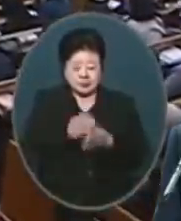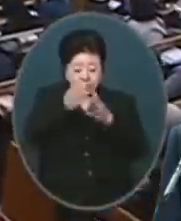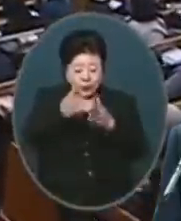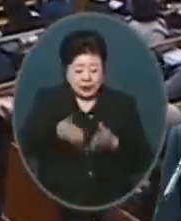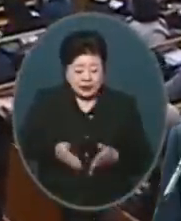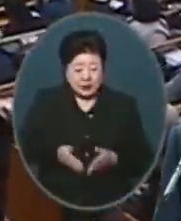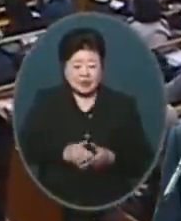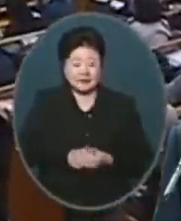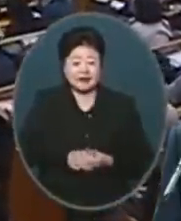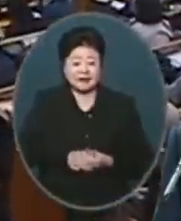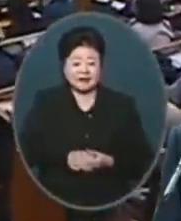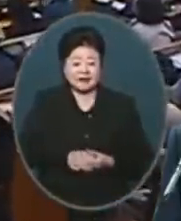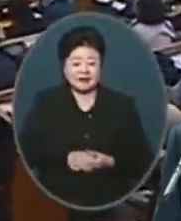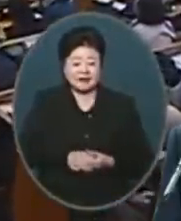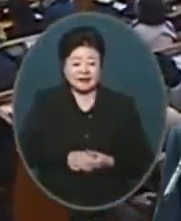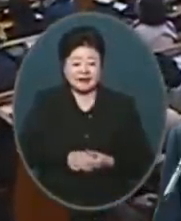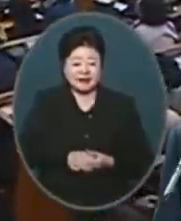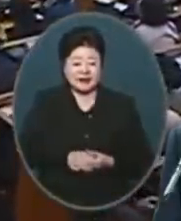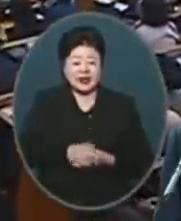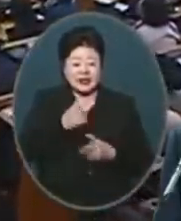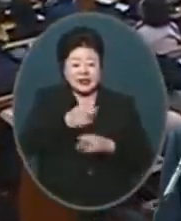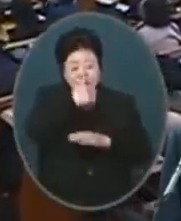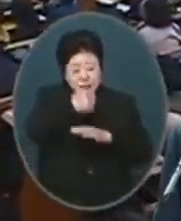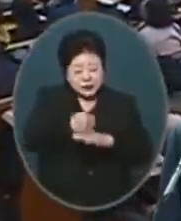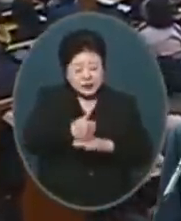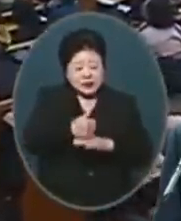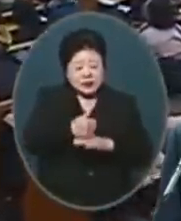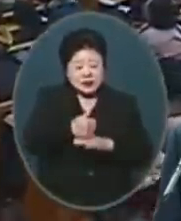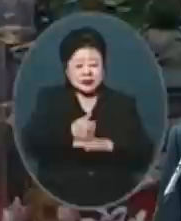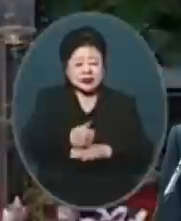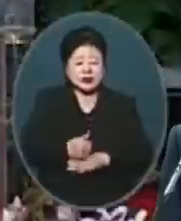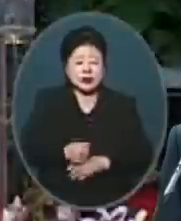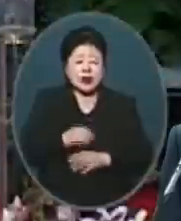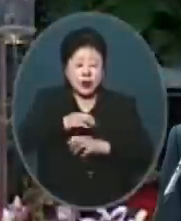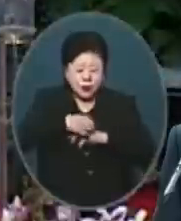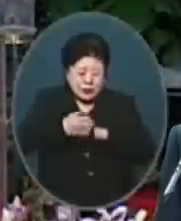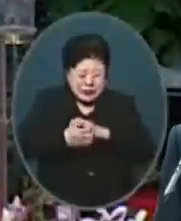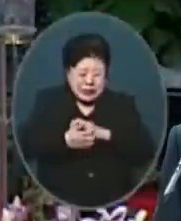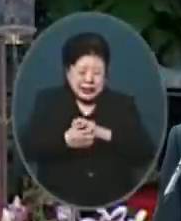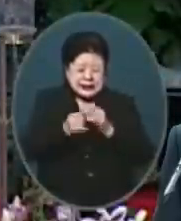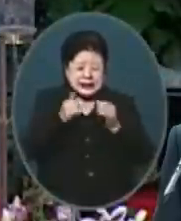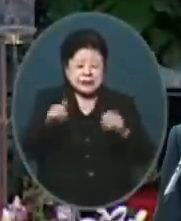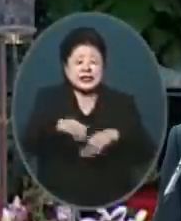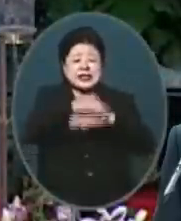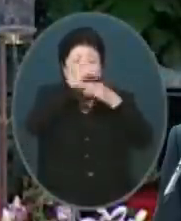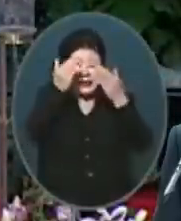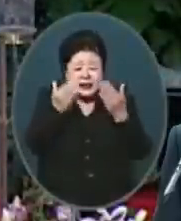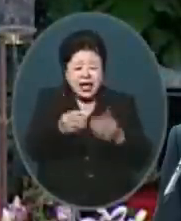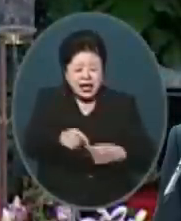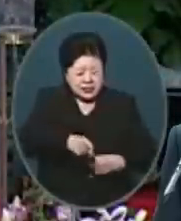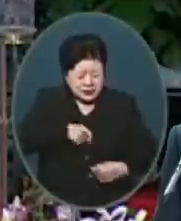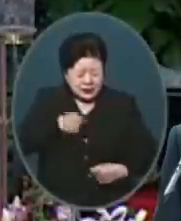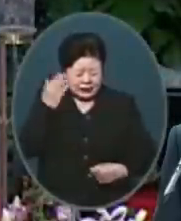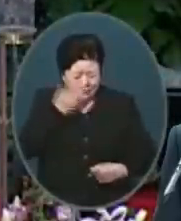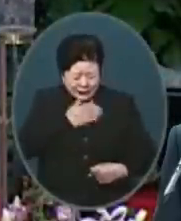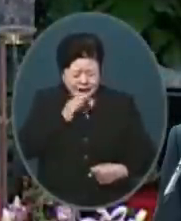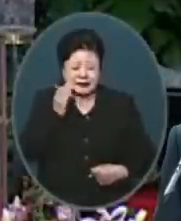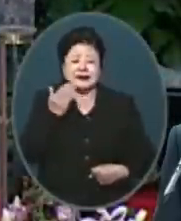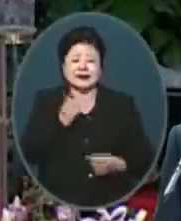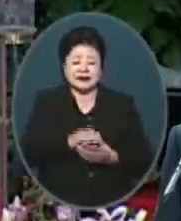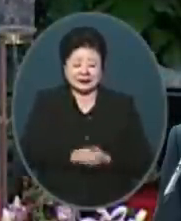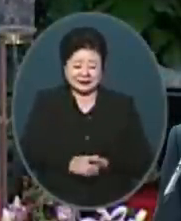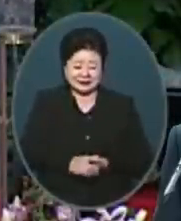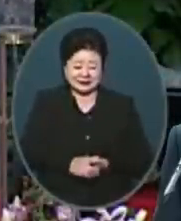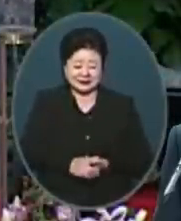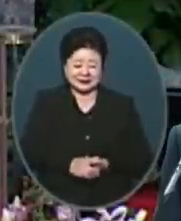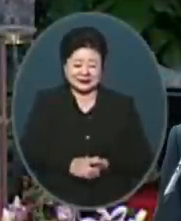행위 하나로 말미암아 예수 그리스도를 통해서 온 세계 사람들이 다 의롭게 되었다는